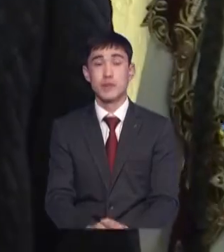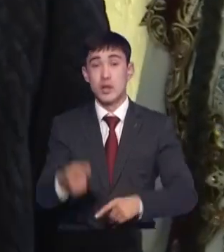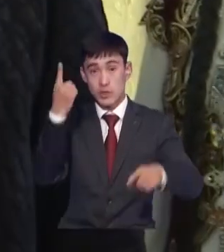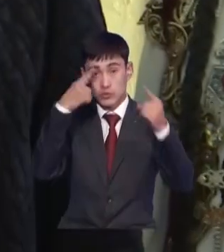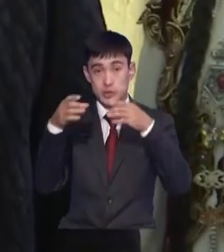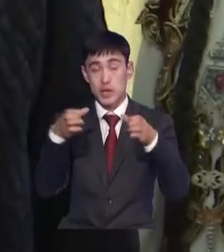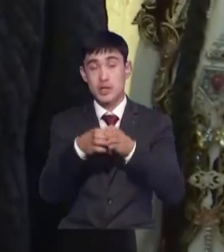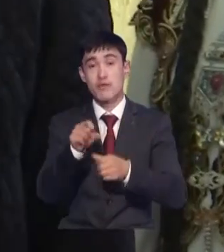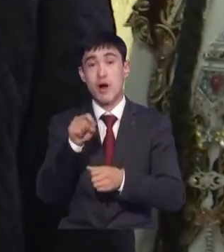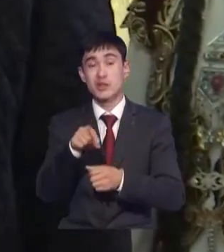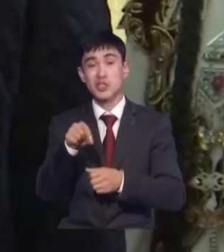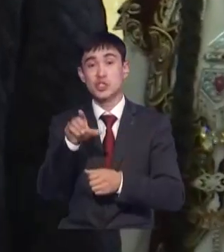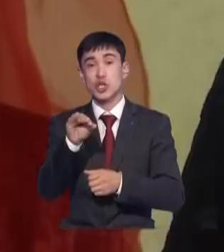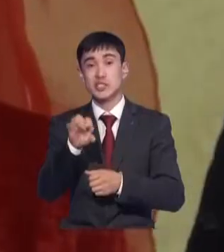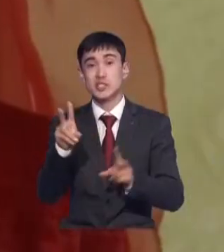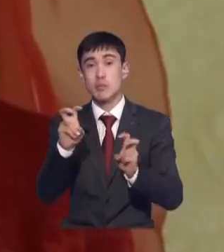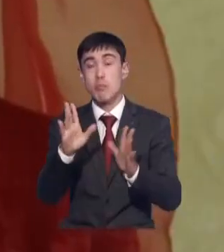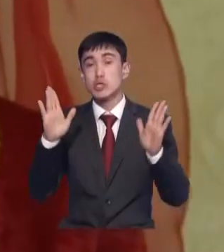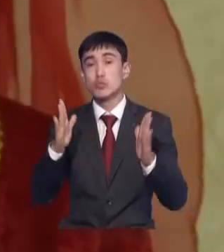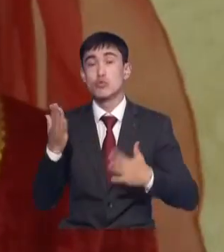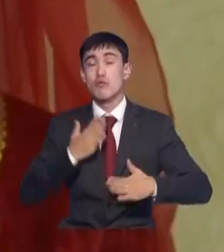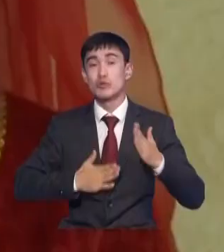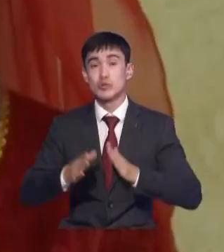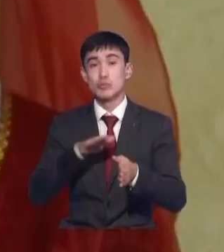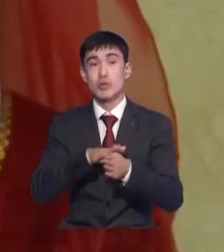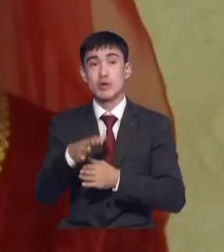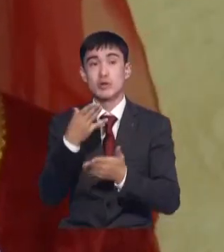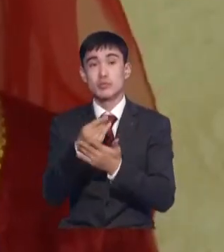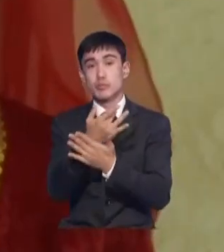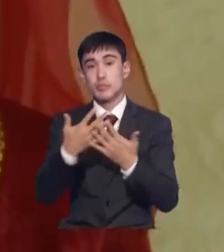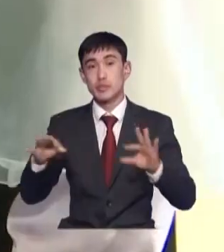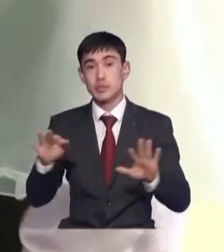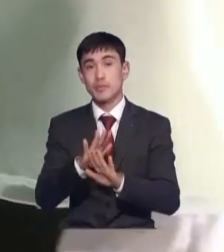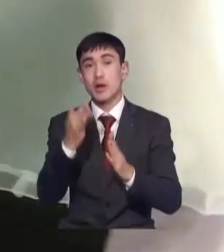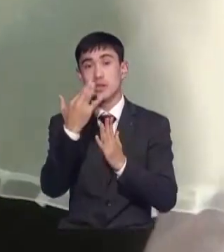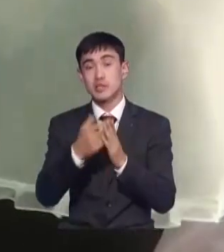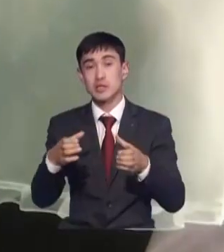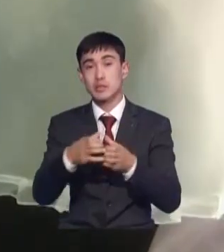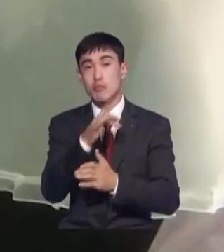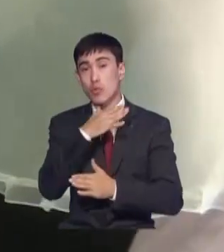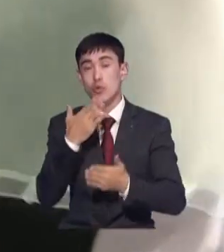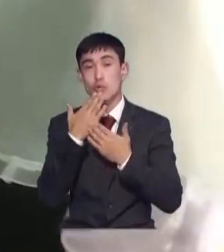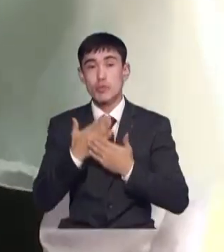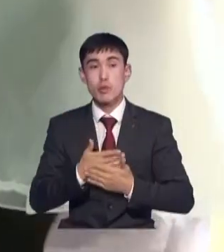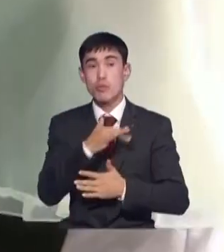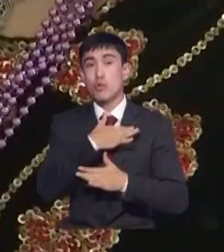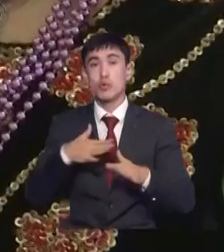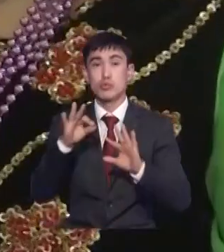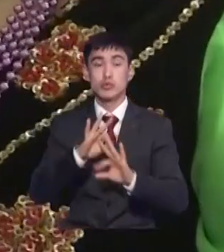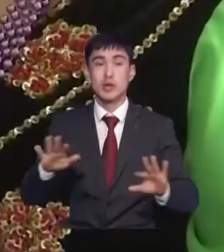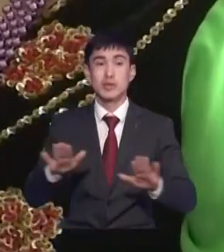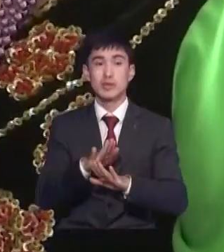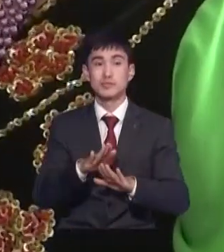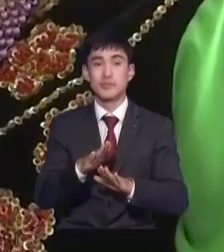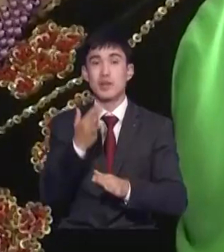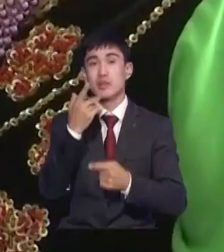Творческий коллектив «Алтын Жаз» с большим удовольствием исполняет песни из своего репертуара. А в коллекции ансамбля немало любимых многими музыкальных